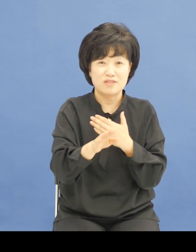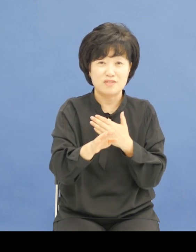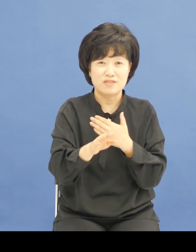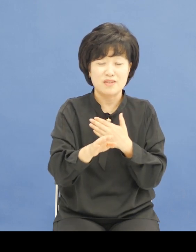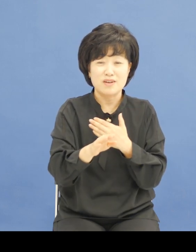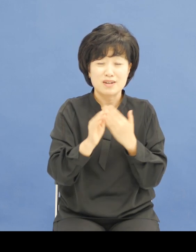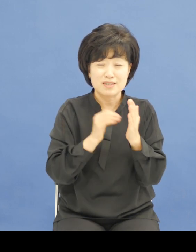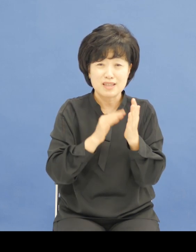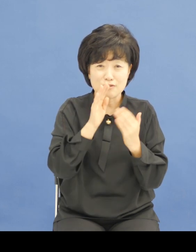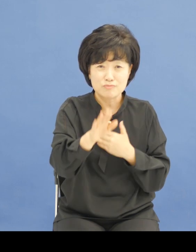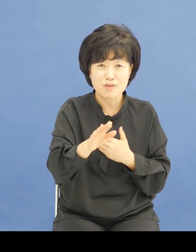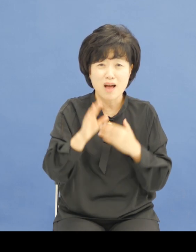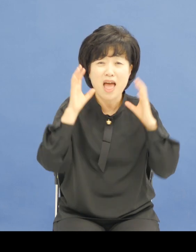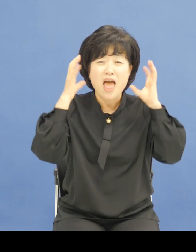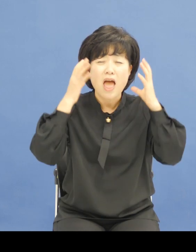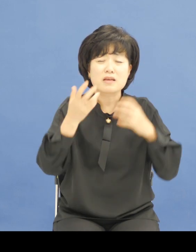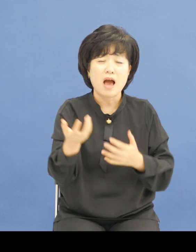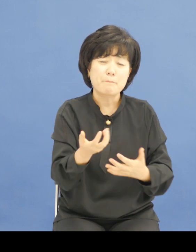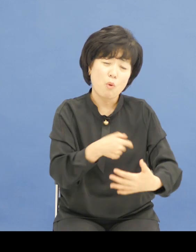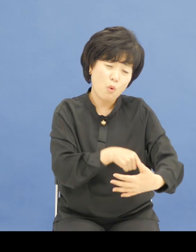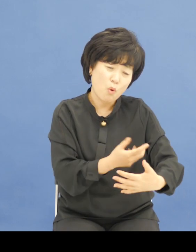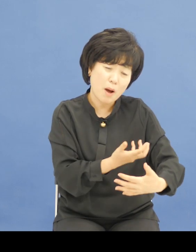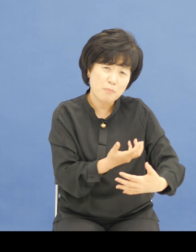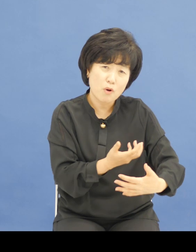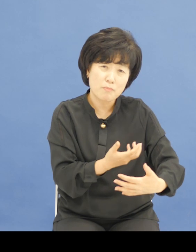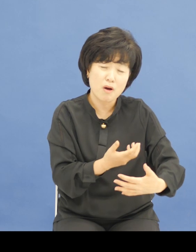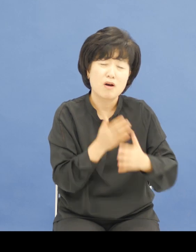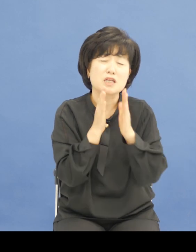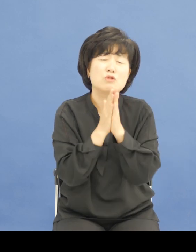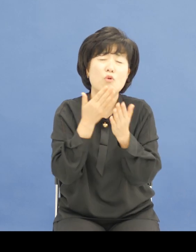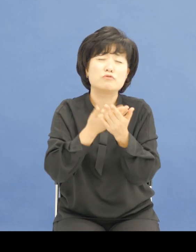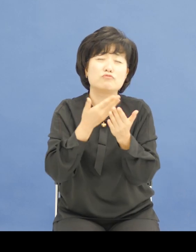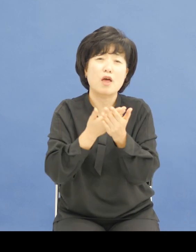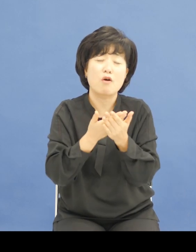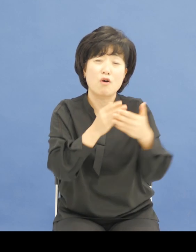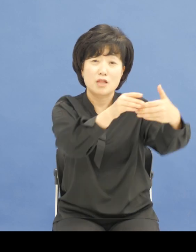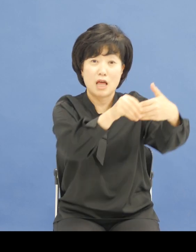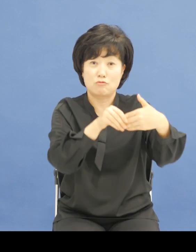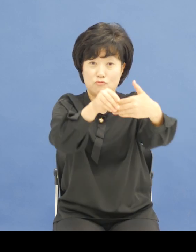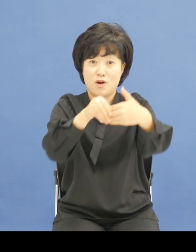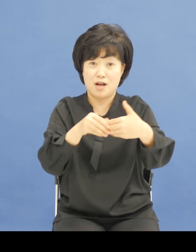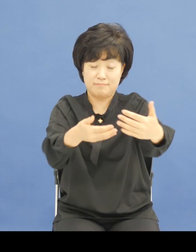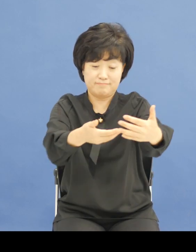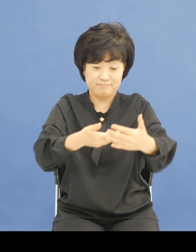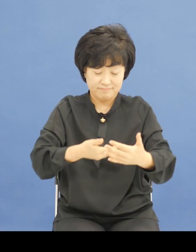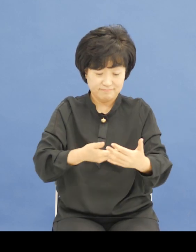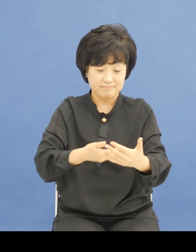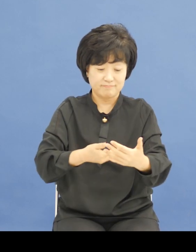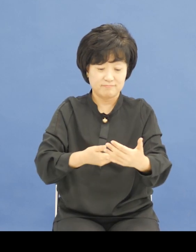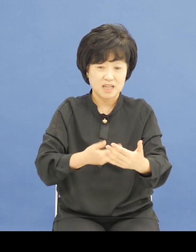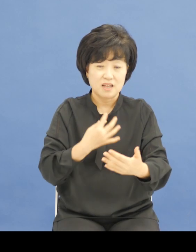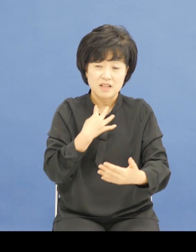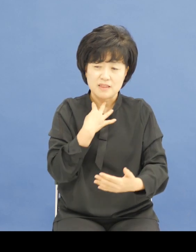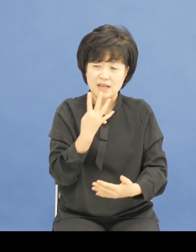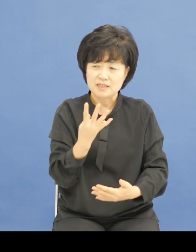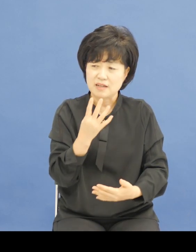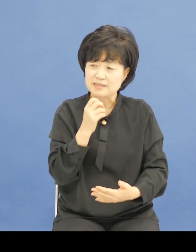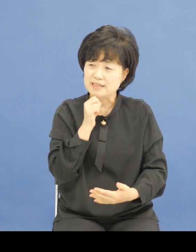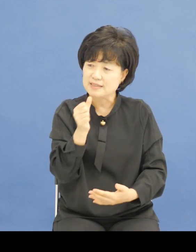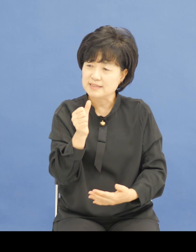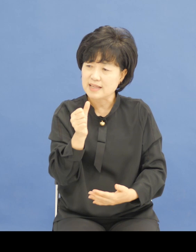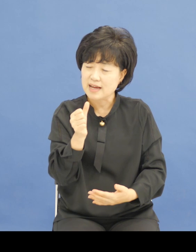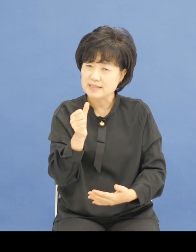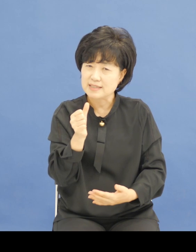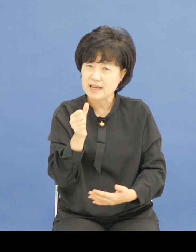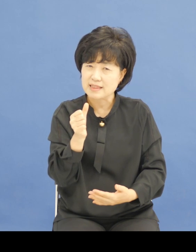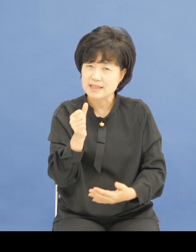그러면 데려와요. 그 사람들이 예. 기도해 달라고. 그래서 한 네다섯 살 되는 이제 계집아이를 데리고